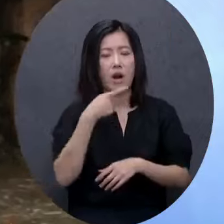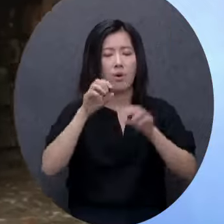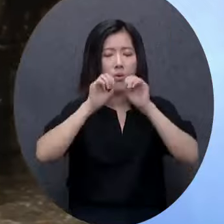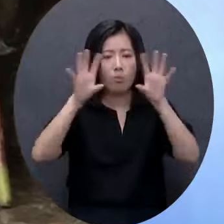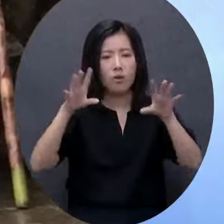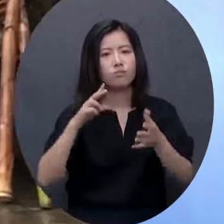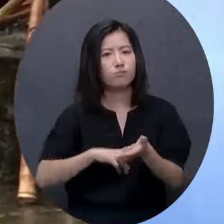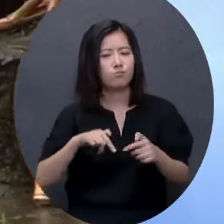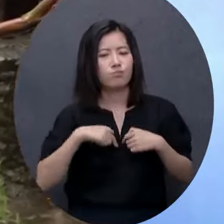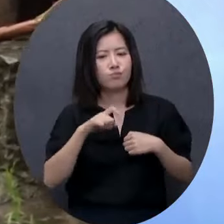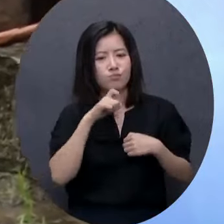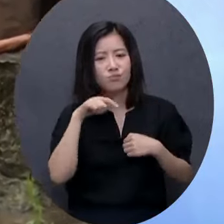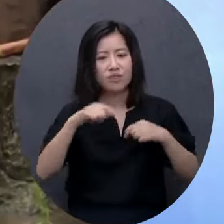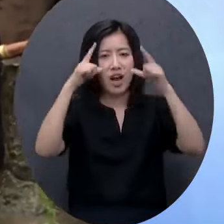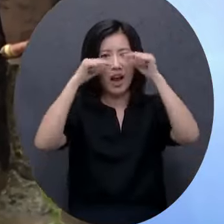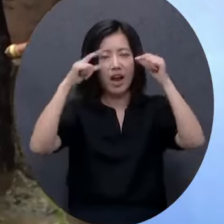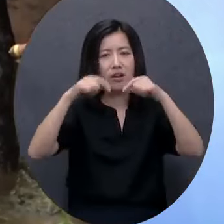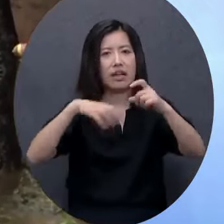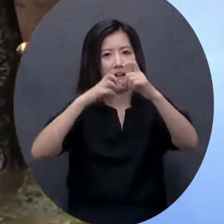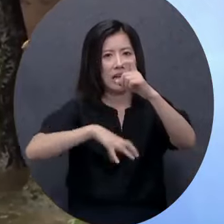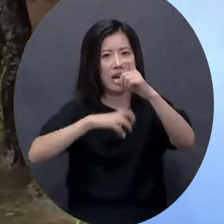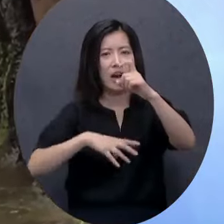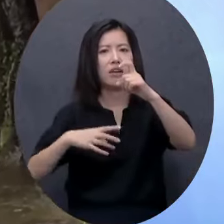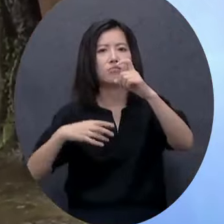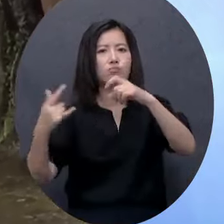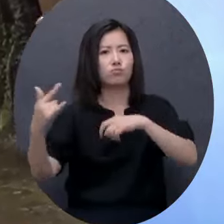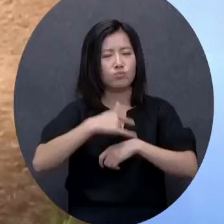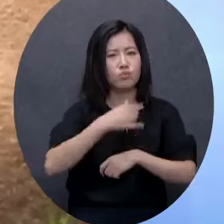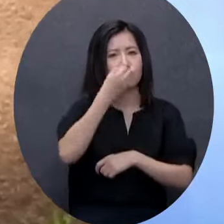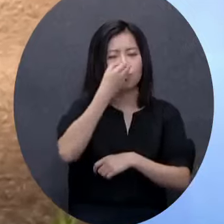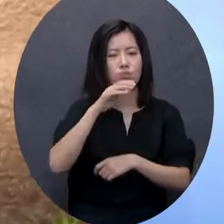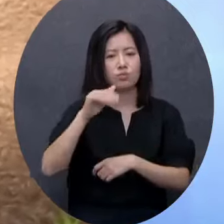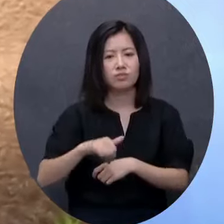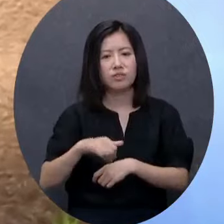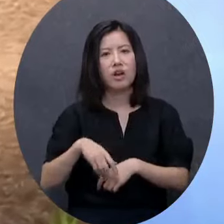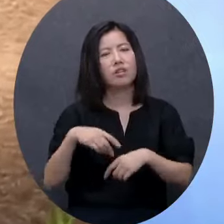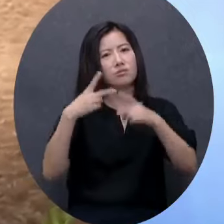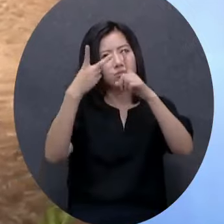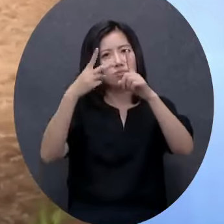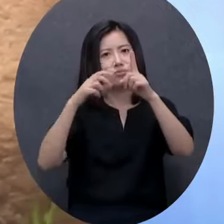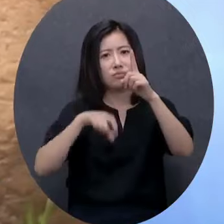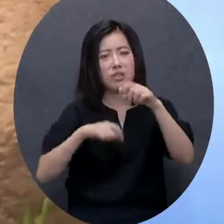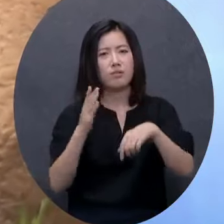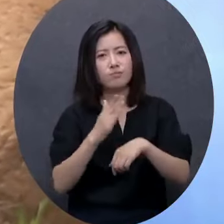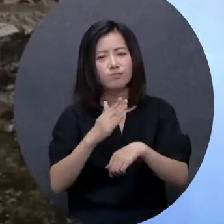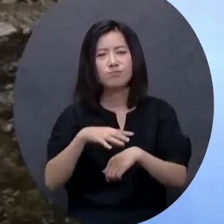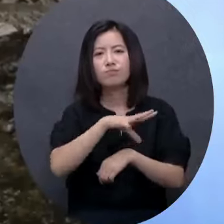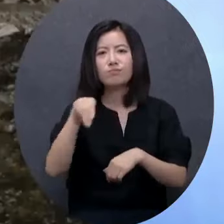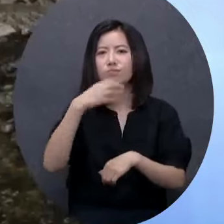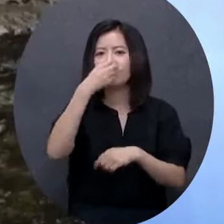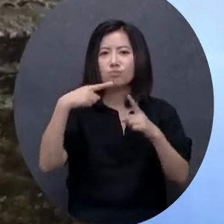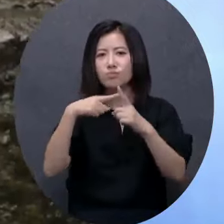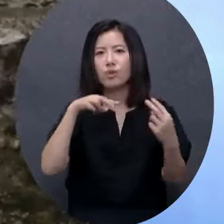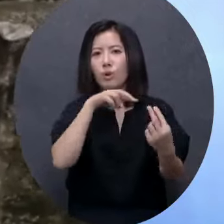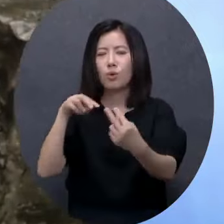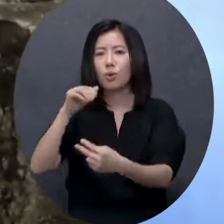很有信心這對大熊貓可以在9月底前到港，估計在大約12月就可以同市民見面。